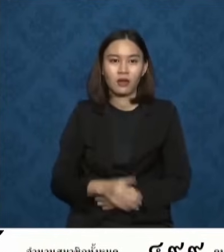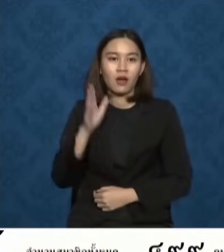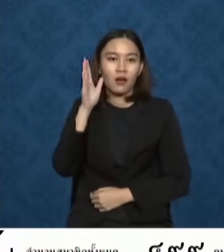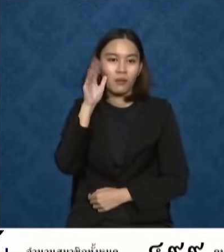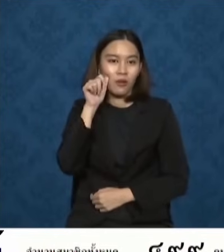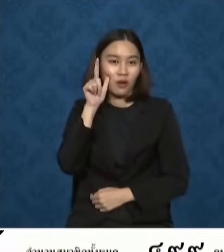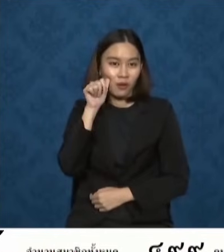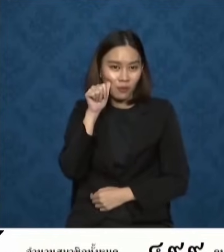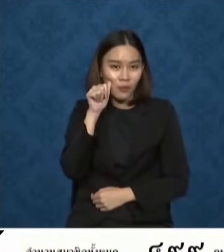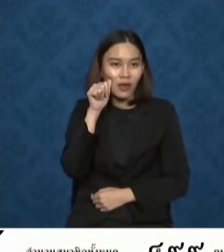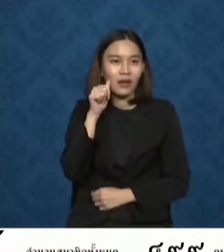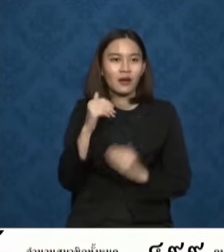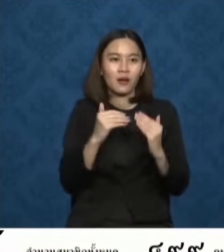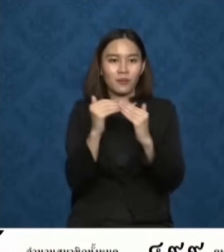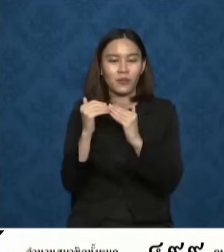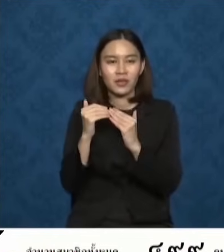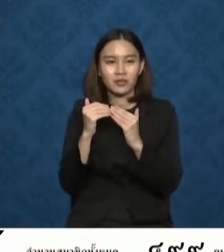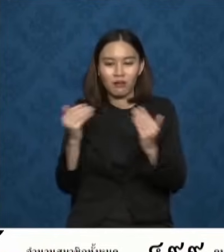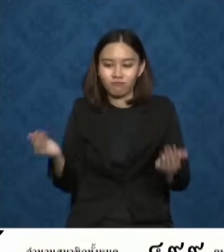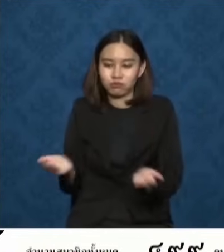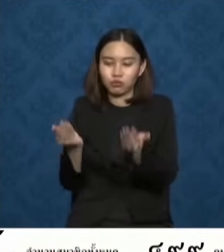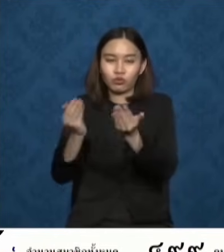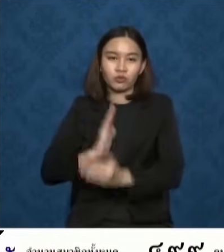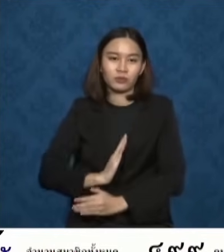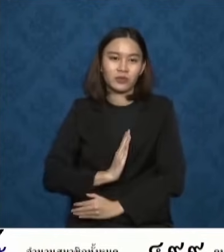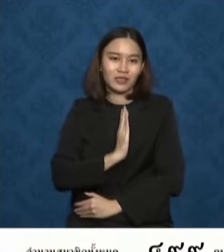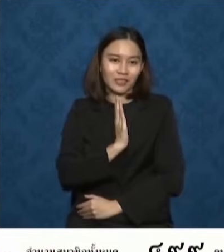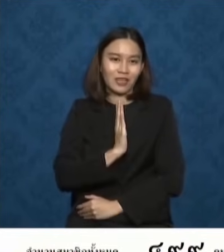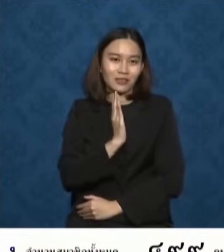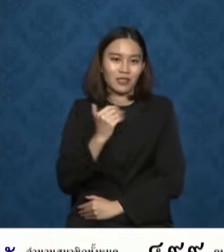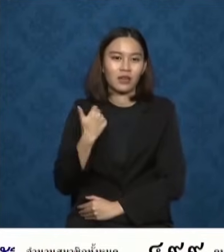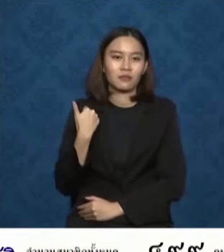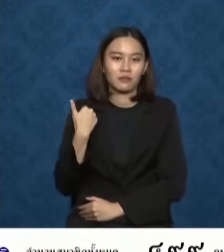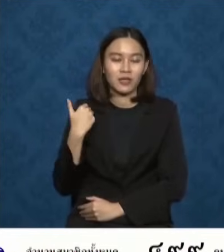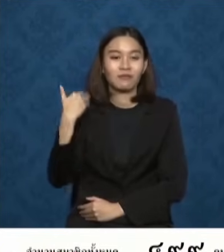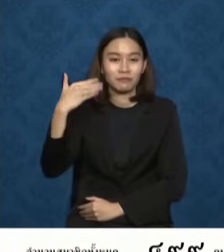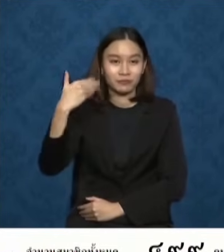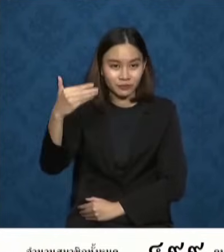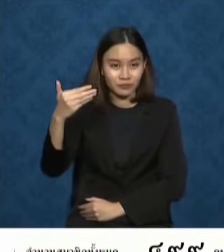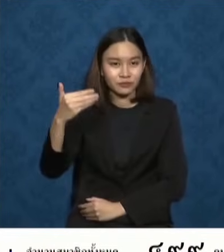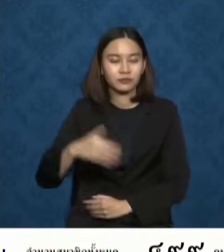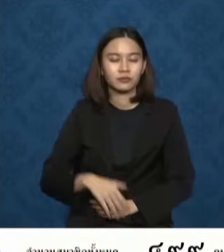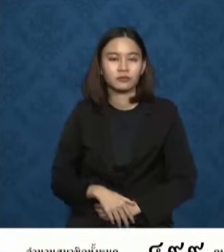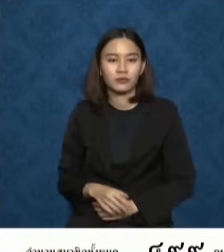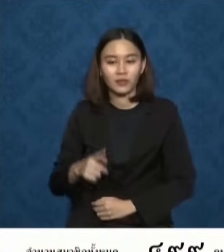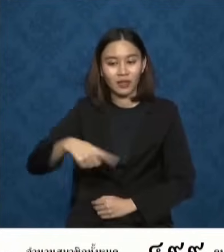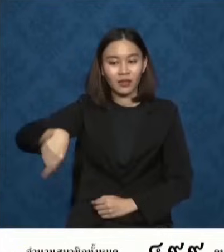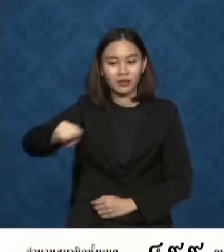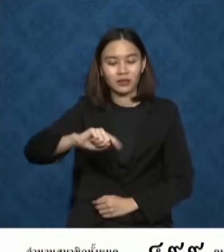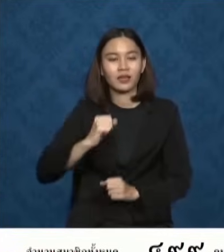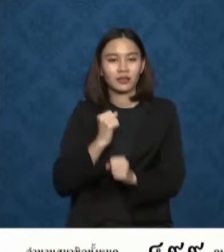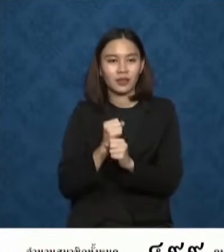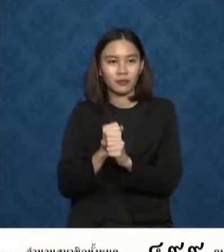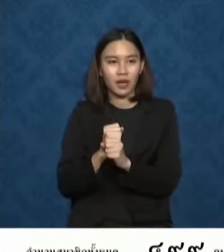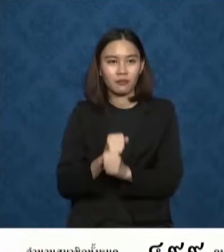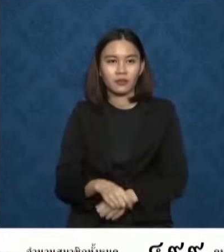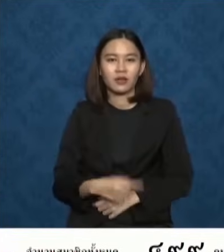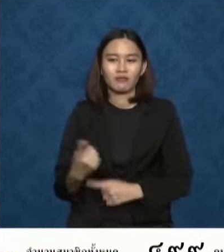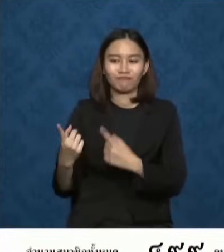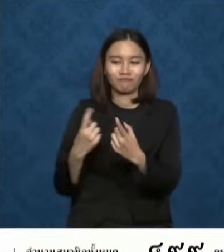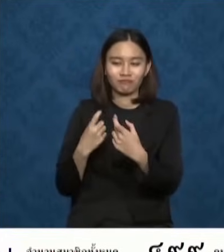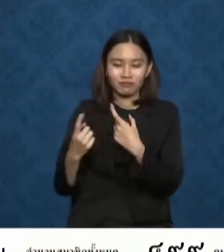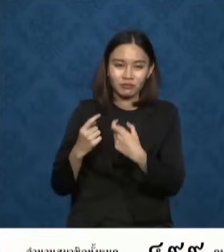บ้านมีสิทธิ์ได้รับการเชิดชูเกียรติยศในรูปแบบต่างๆต่อไปนี้เหล่านี้นะครับที่ทำแต่ท่านก็ถ